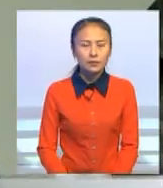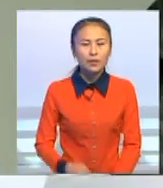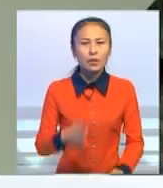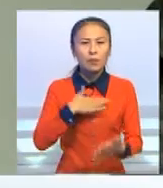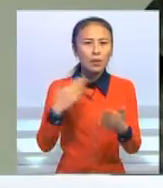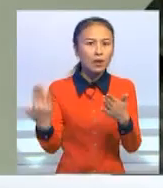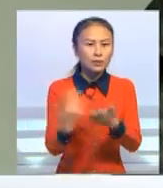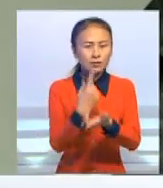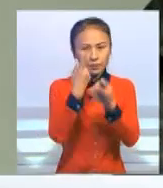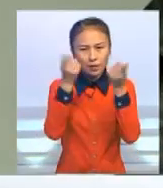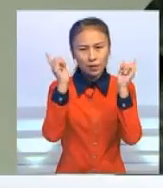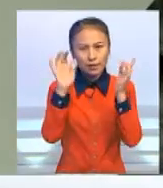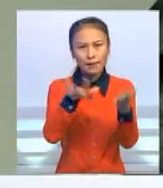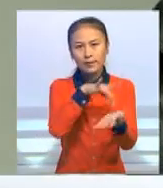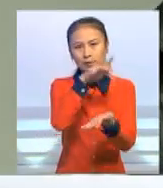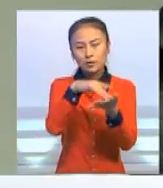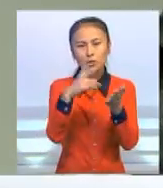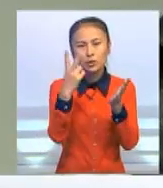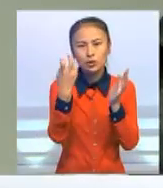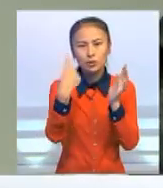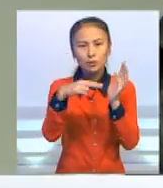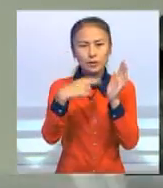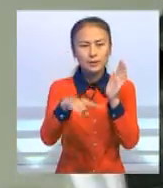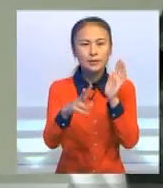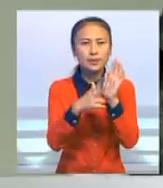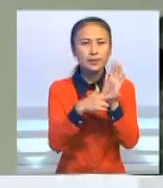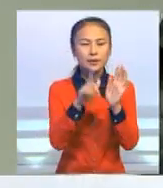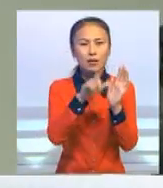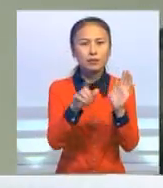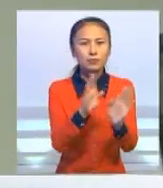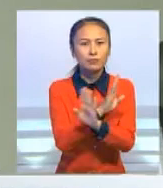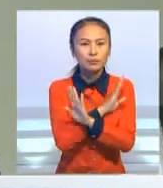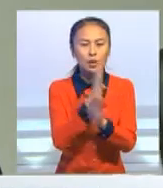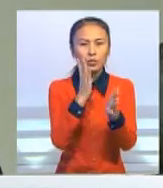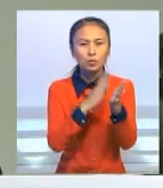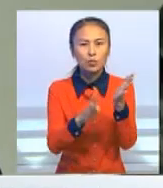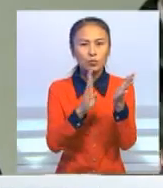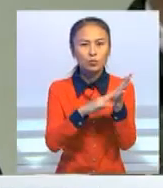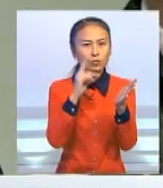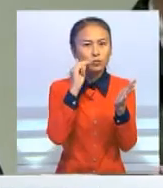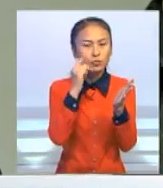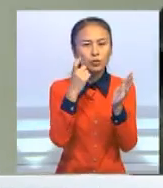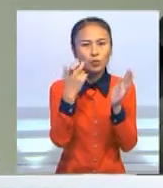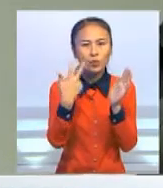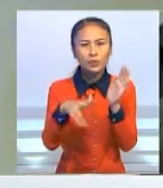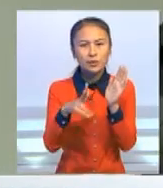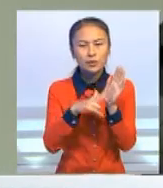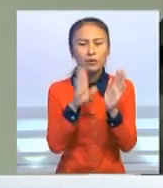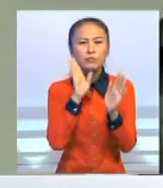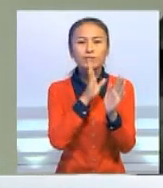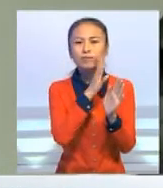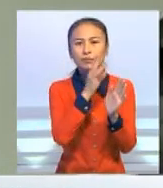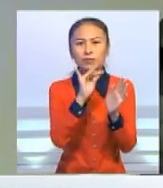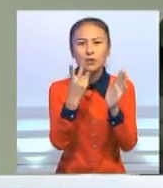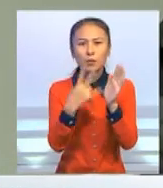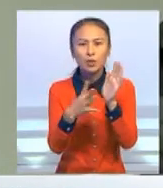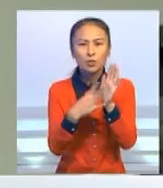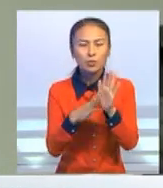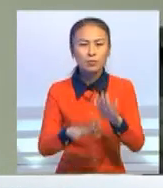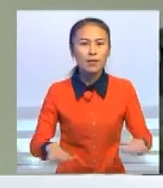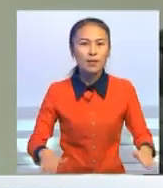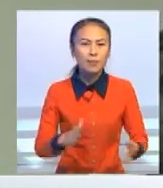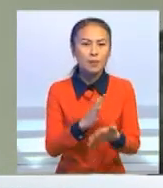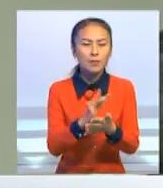Зілзаладан Мехика қаласында 228 адам опат болды. Олардың 90-ы ер, 138-і әйел және 29 бала бар.